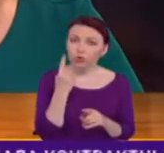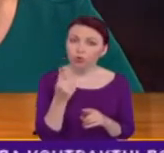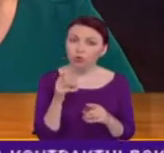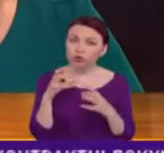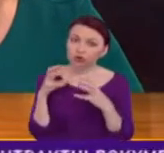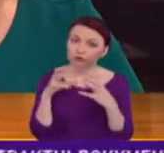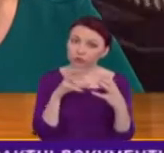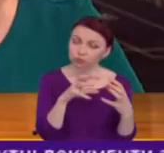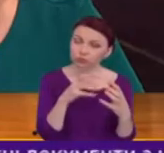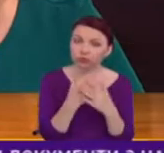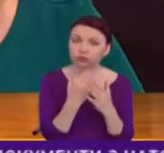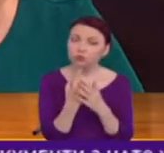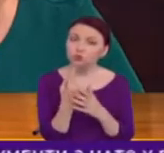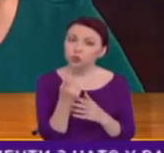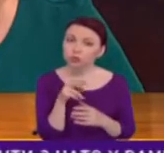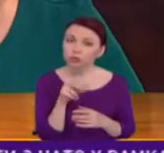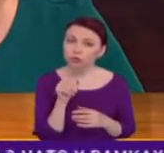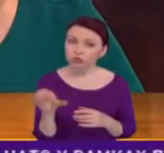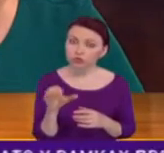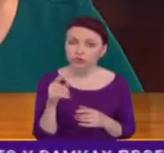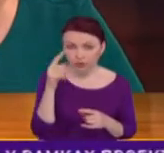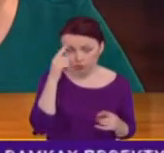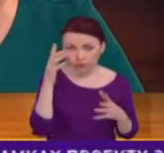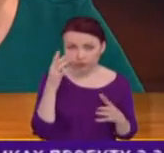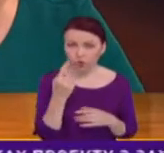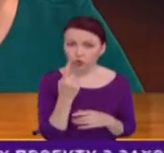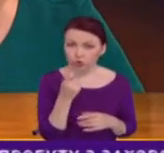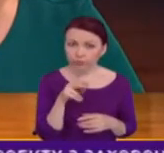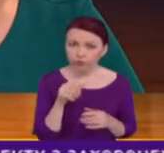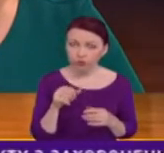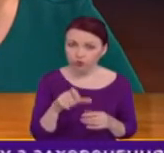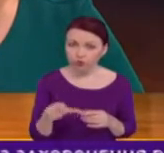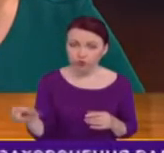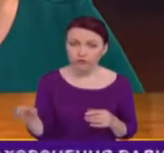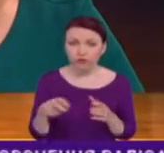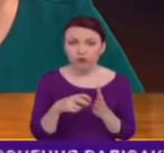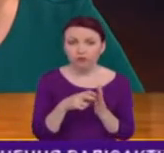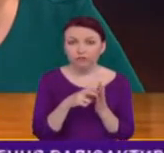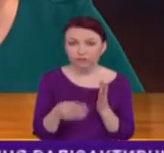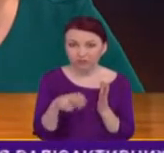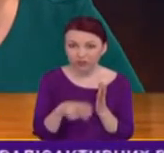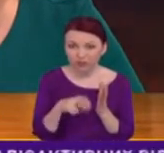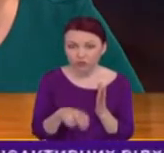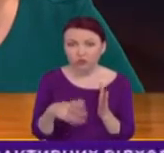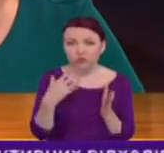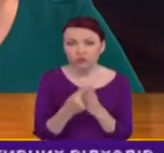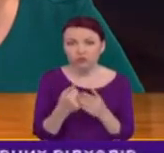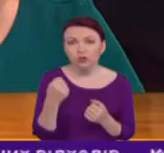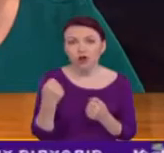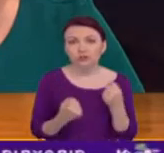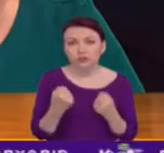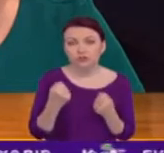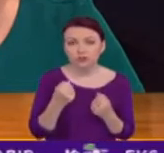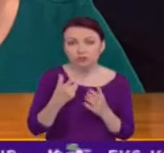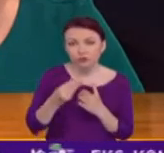він перевозить близько 100 пасажирів. От прикиньте, якщо цих 100 пасажирів вийдуть і сядуть в свої частні автівки,